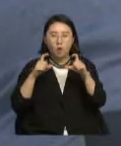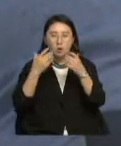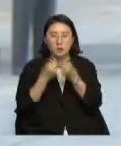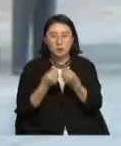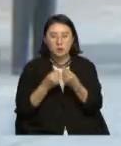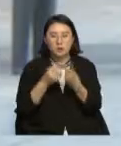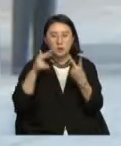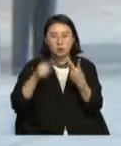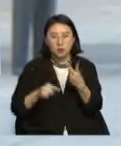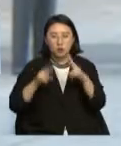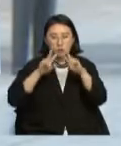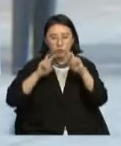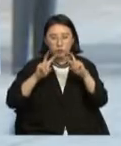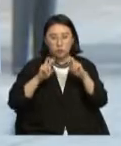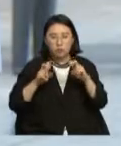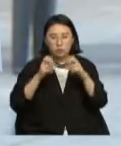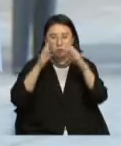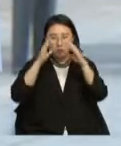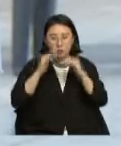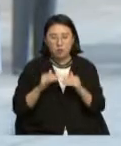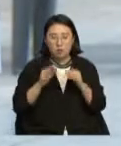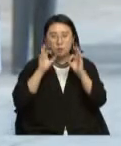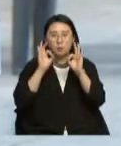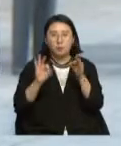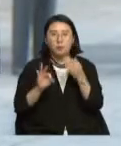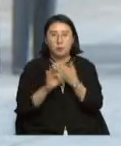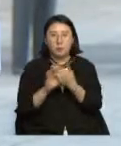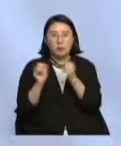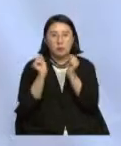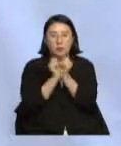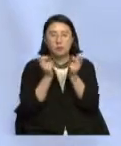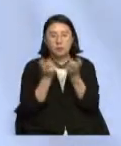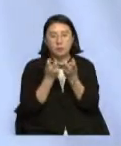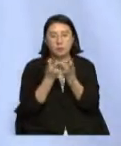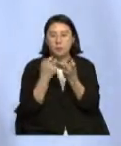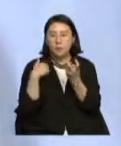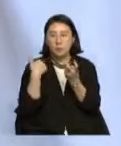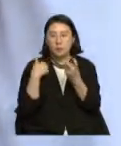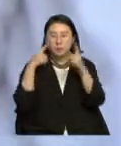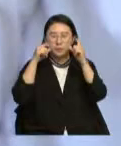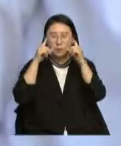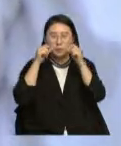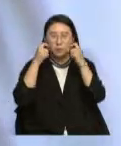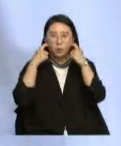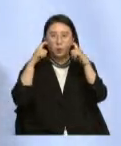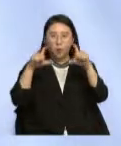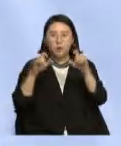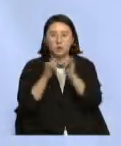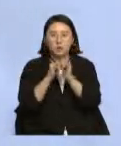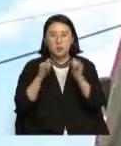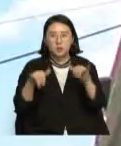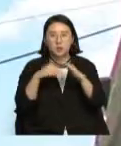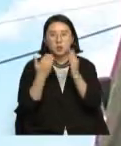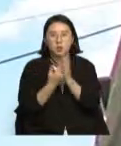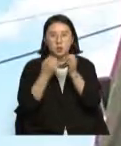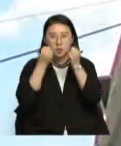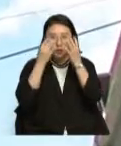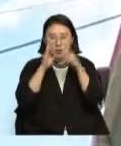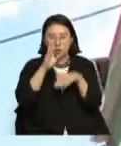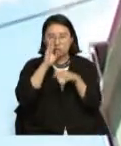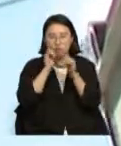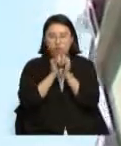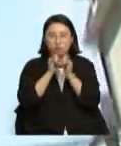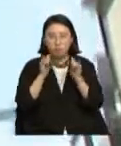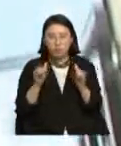2주 단위로 분석한 자료를 살펴본 결과 감염 경로를 알 수 없는 깜깜이 확진 자가 전체 신규 확장자의